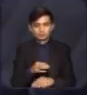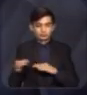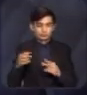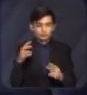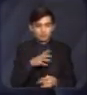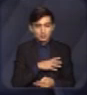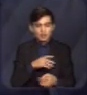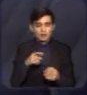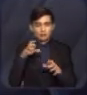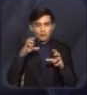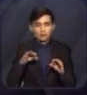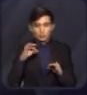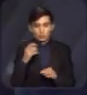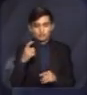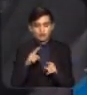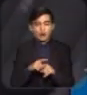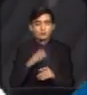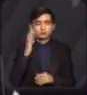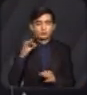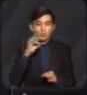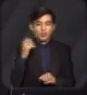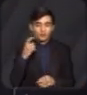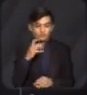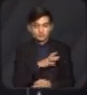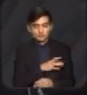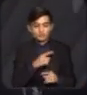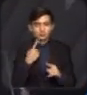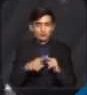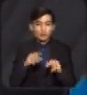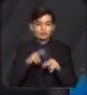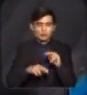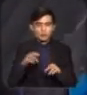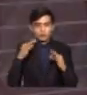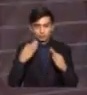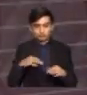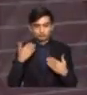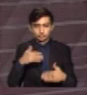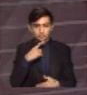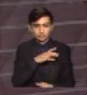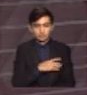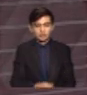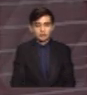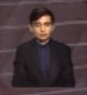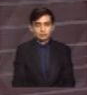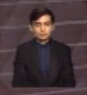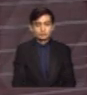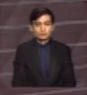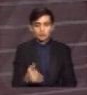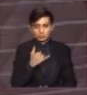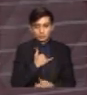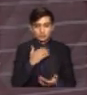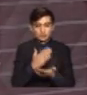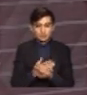сомнения в законности. Но владелица будущего похоронного комплекса уверяет, строительство одобрено. У нас здесь